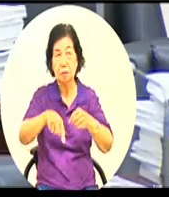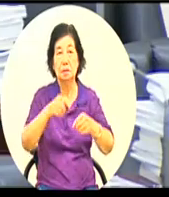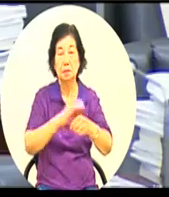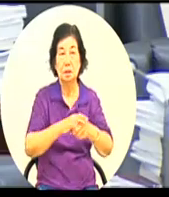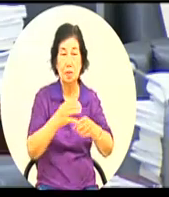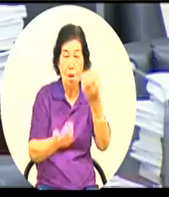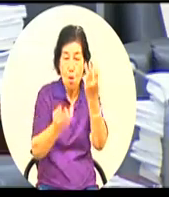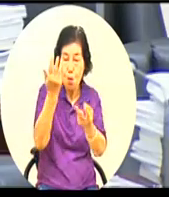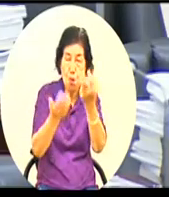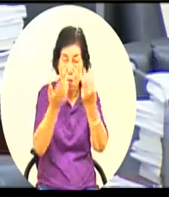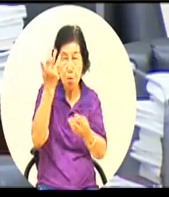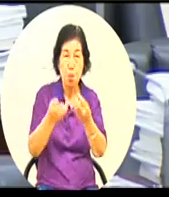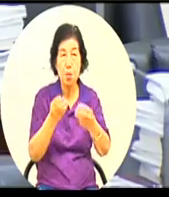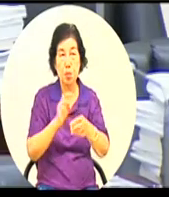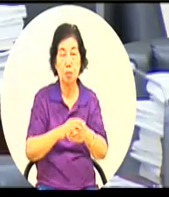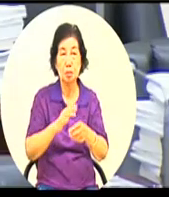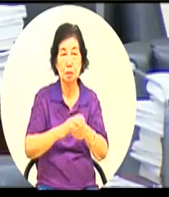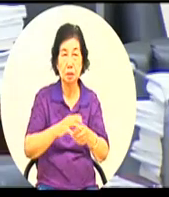五行五数，